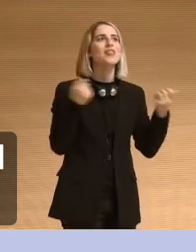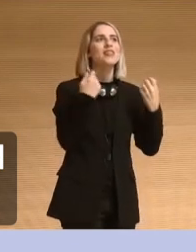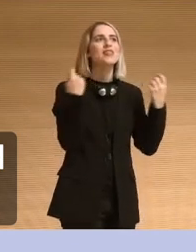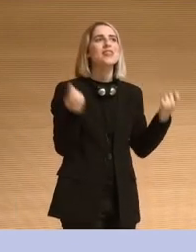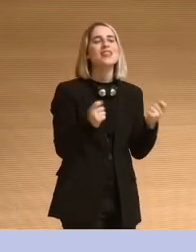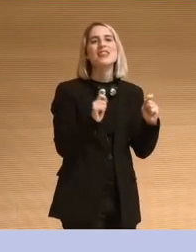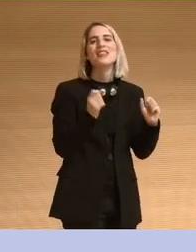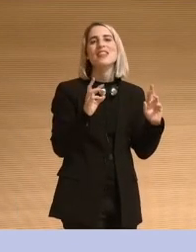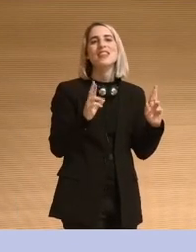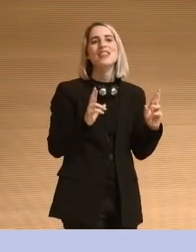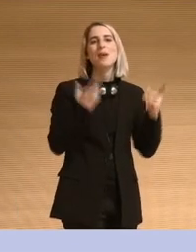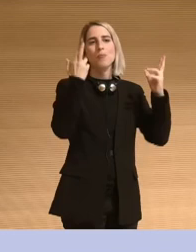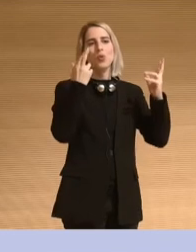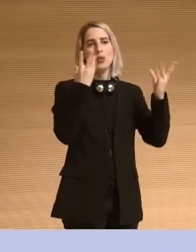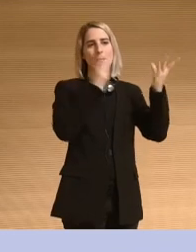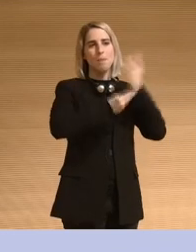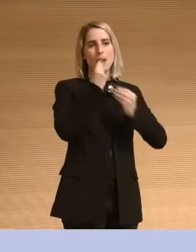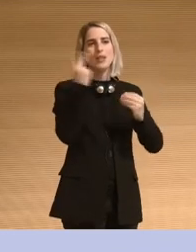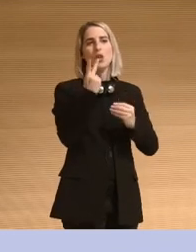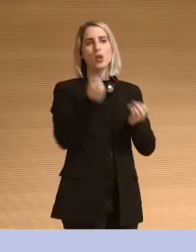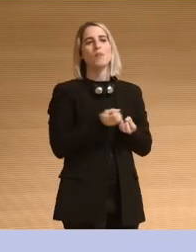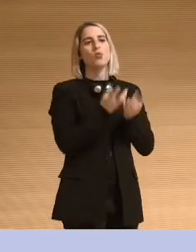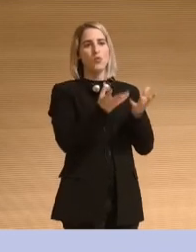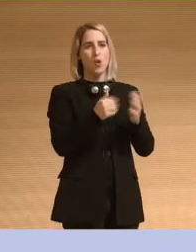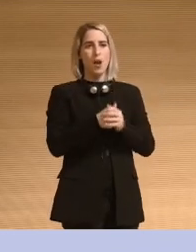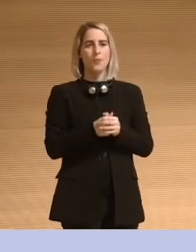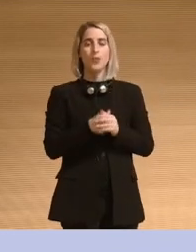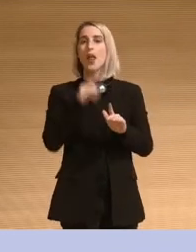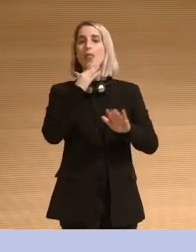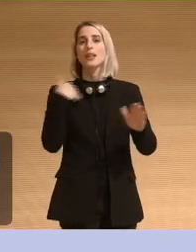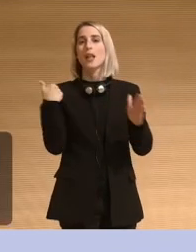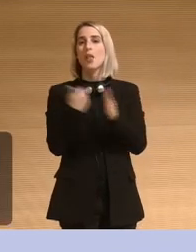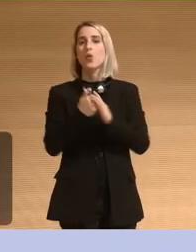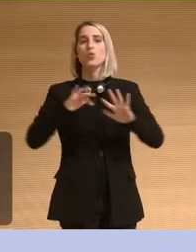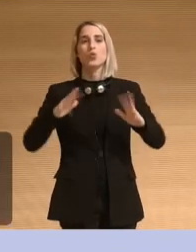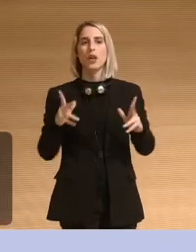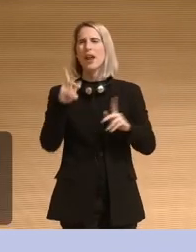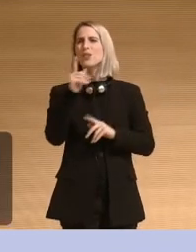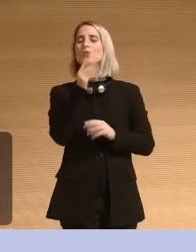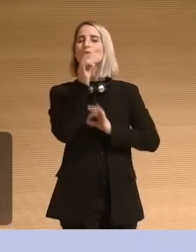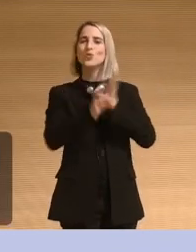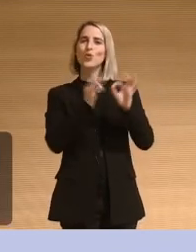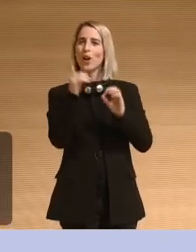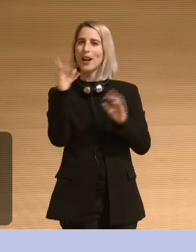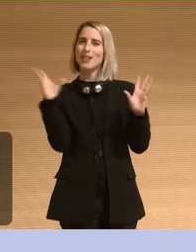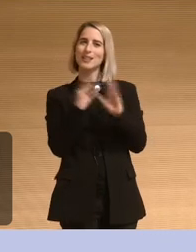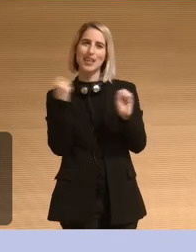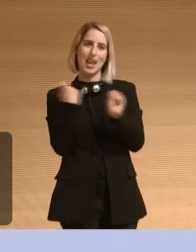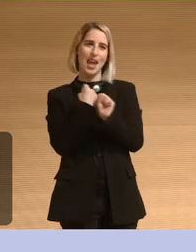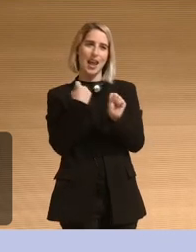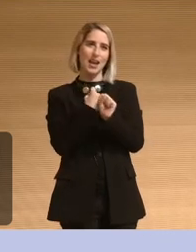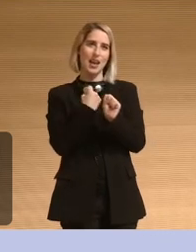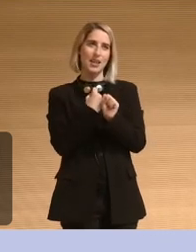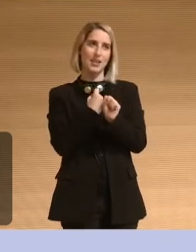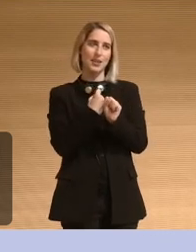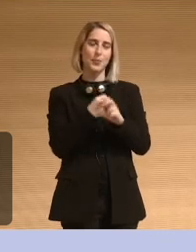προσφορά. Και θα τελειώσω με το σχόλιο συναδέλφου από το Μόμους, που ήταν συνεργάτης σε αυτό το project,